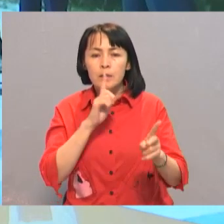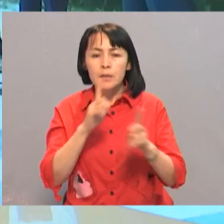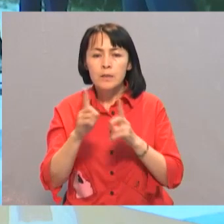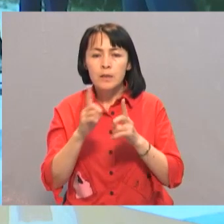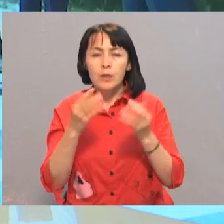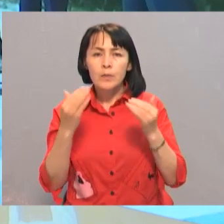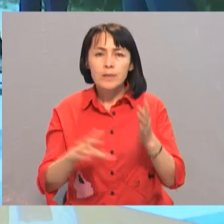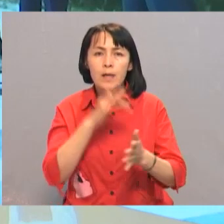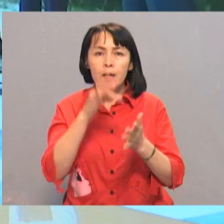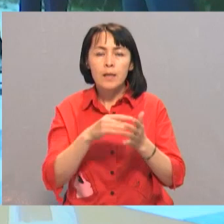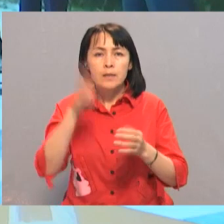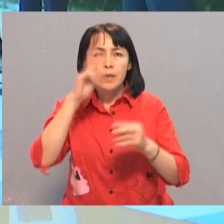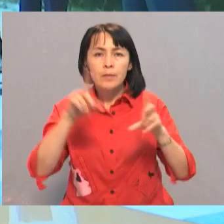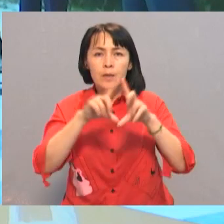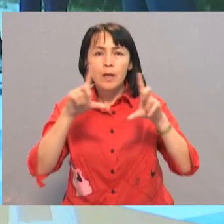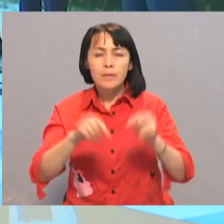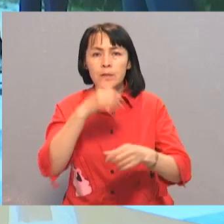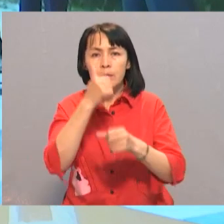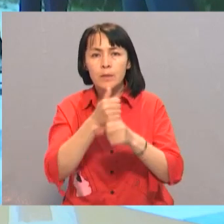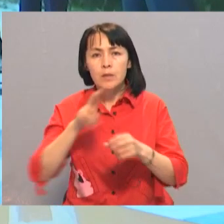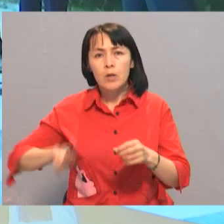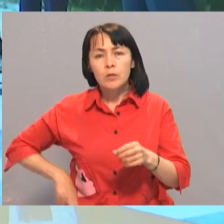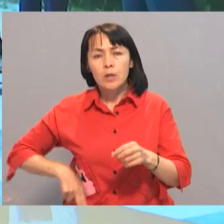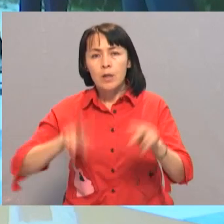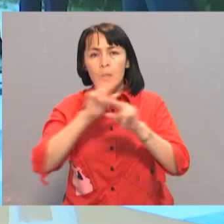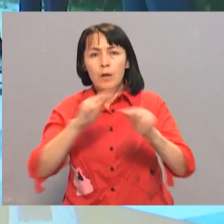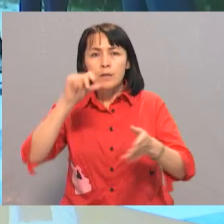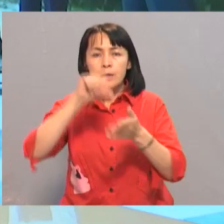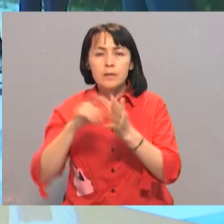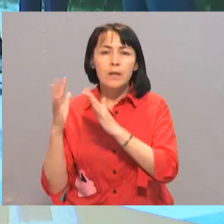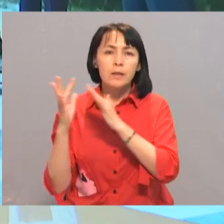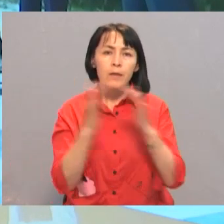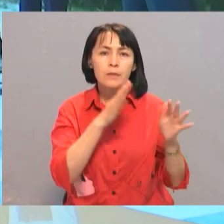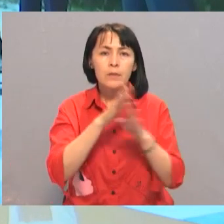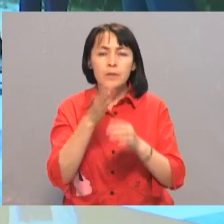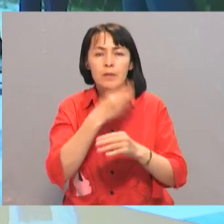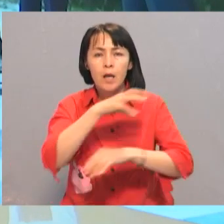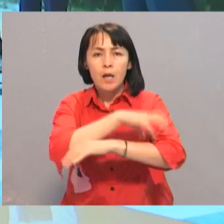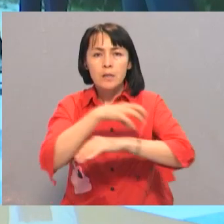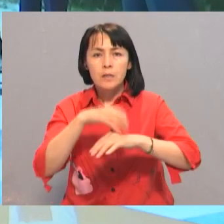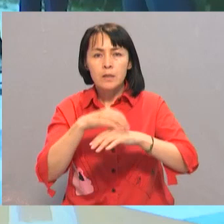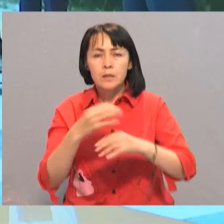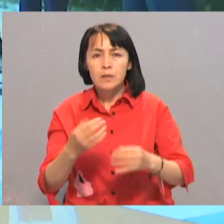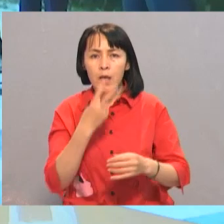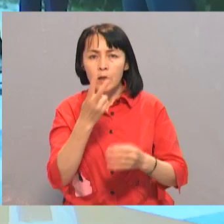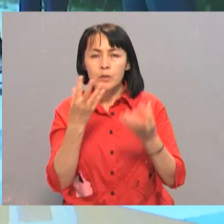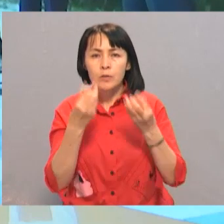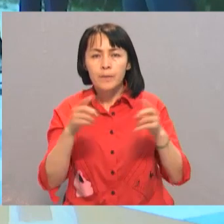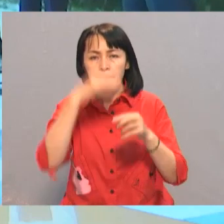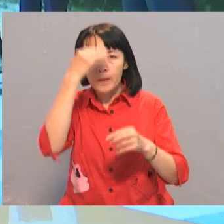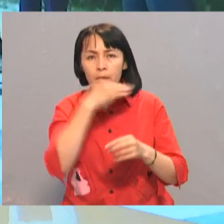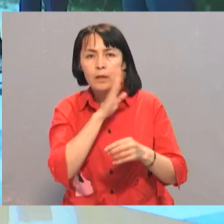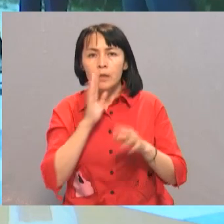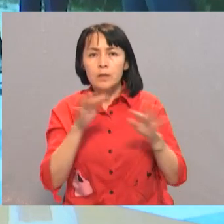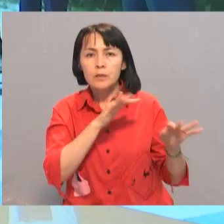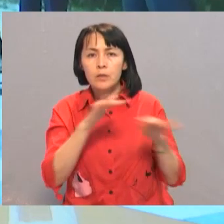өткізді, оған қаламыздағы білім ошақтарының басшылары мен ұстаздар қатысып, табиғат аясында өткен ашық сабақтарға баға берді. Сондай ата-аналарды